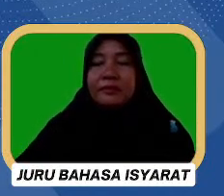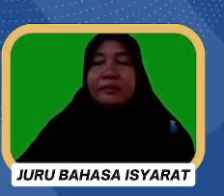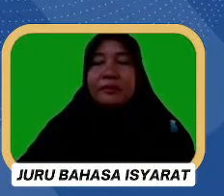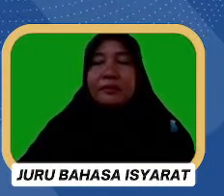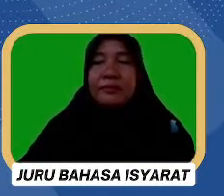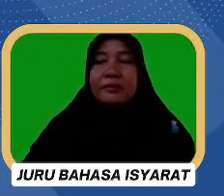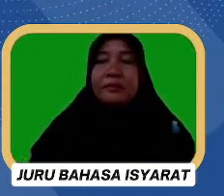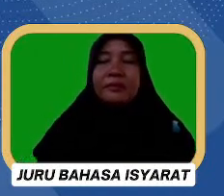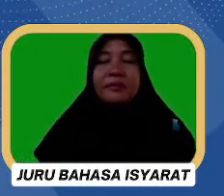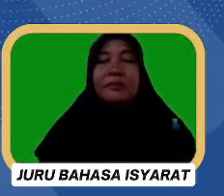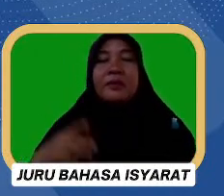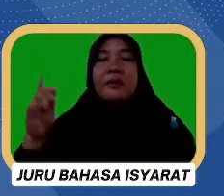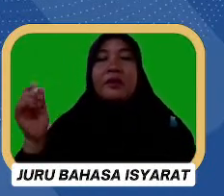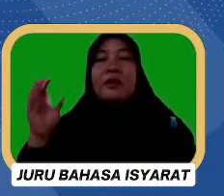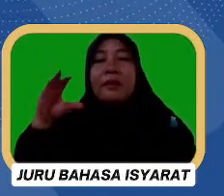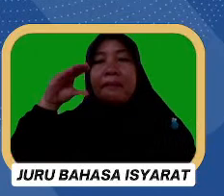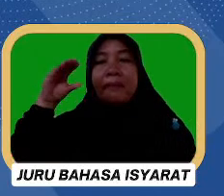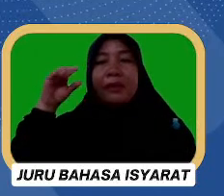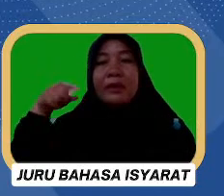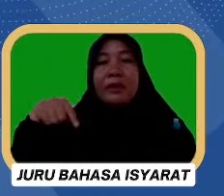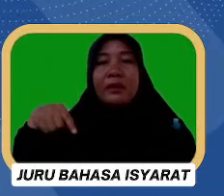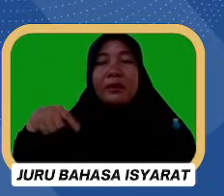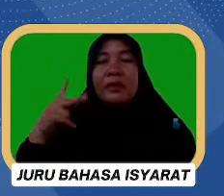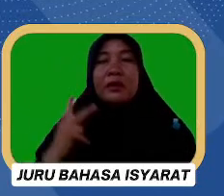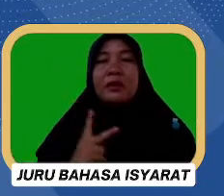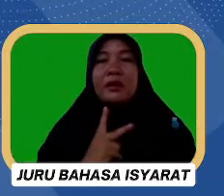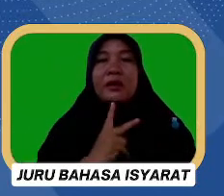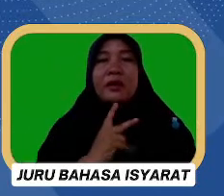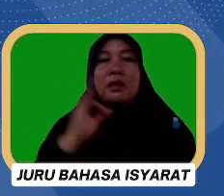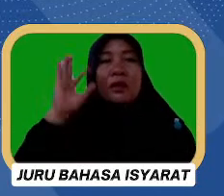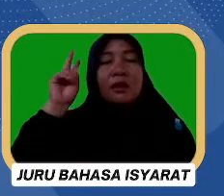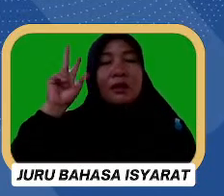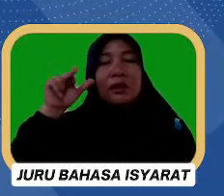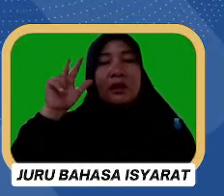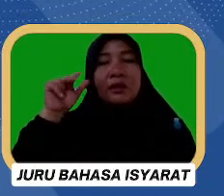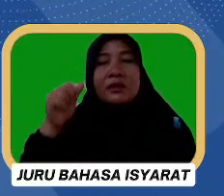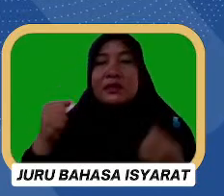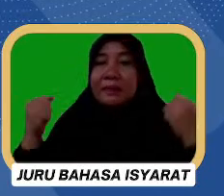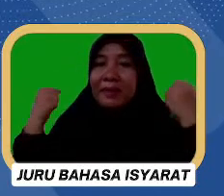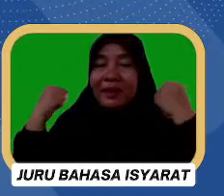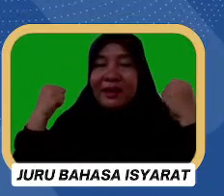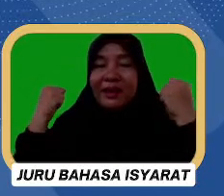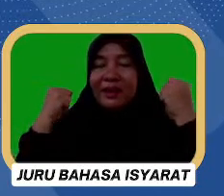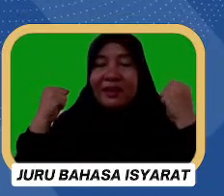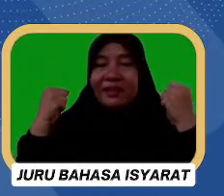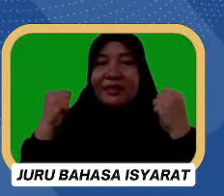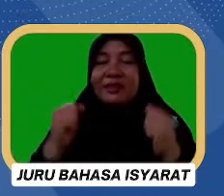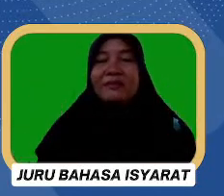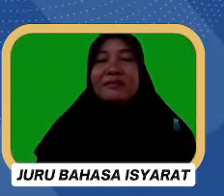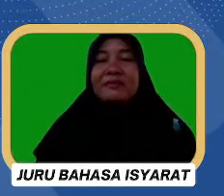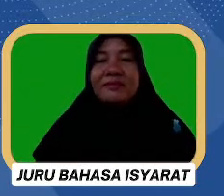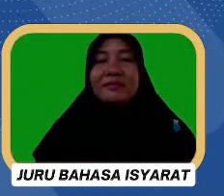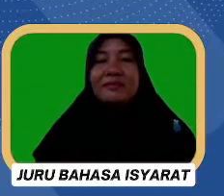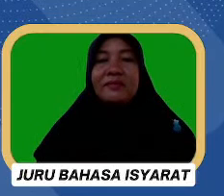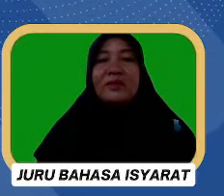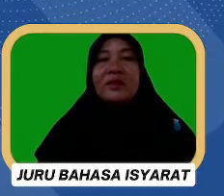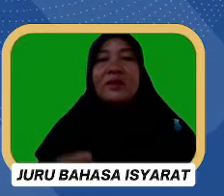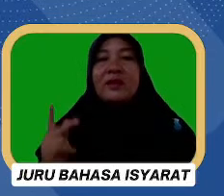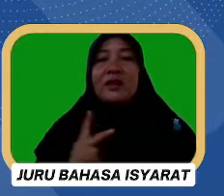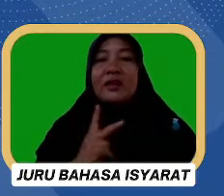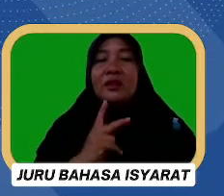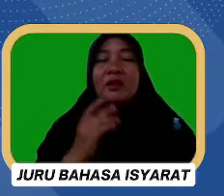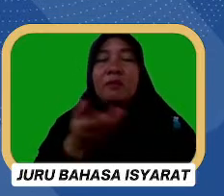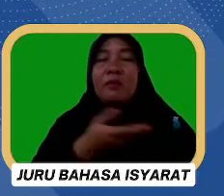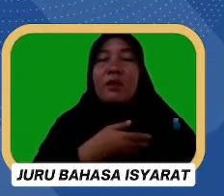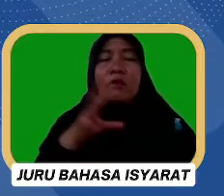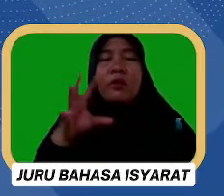hari ini kita sedang semangat-semangatnya ya. Semangat ingin belajar, ingin menuntut ilmu, semangat ingin mendapatkan teman-teman baru di ruang webinar